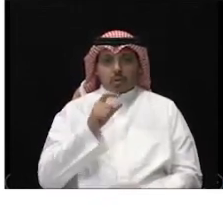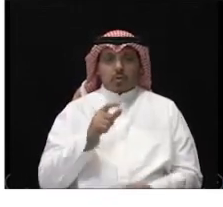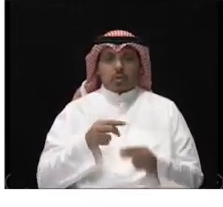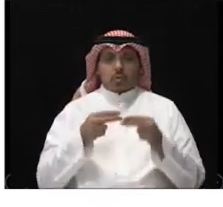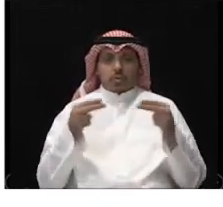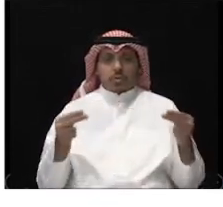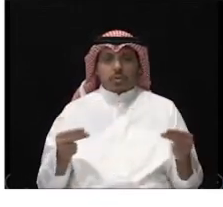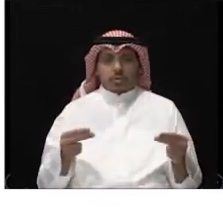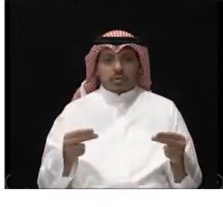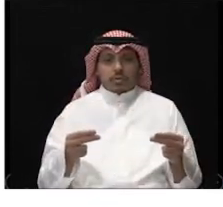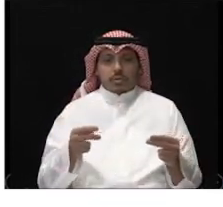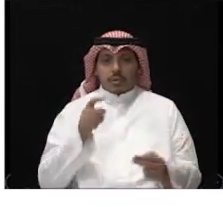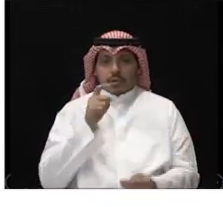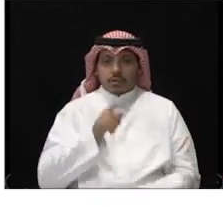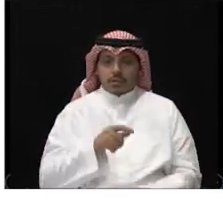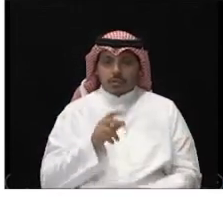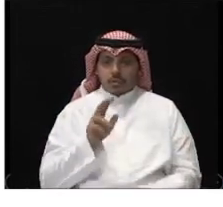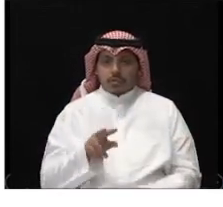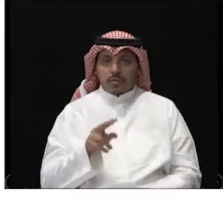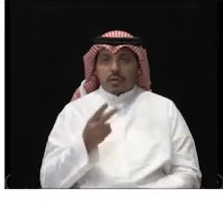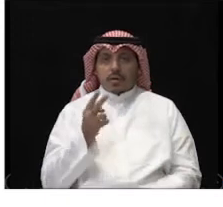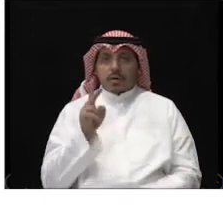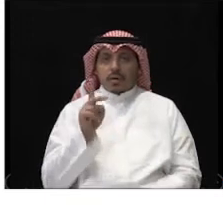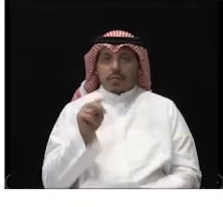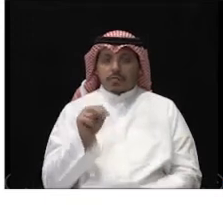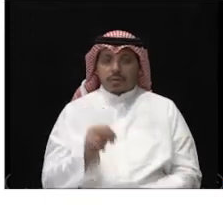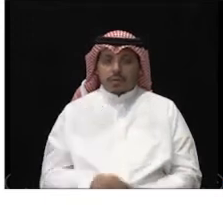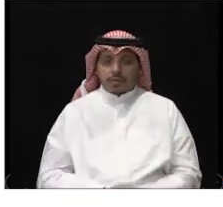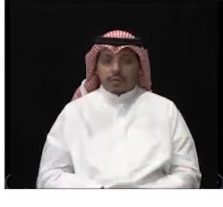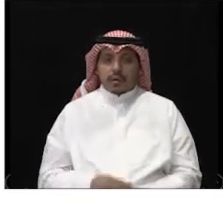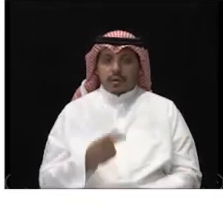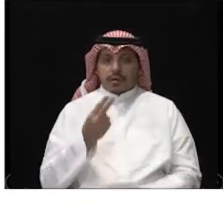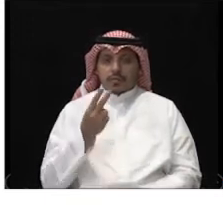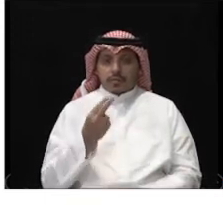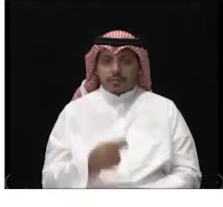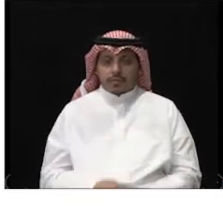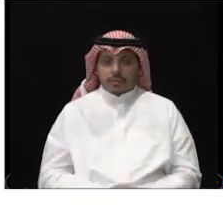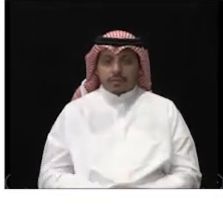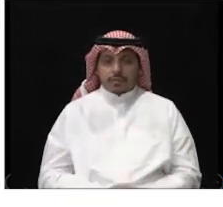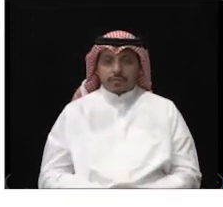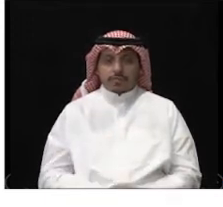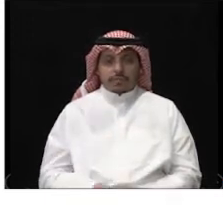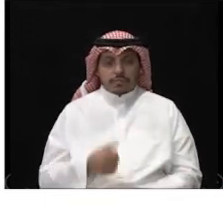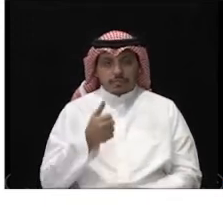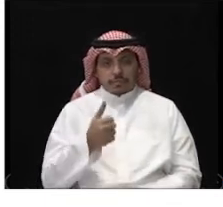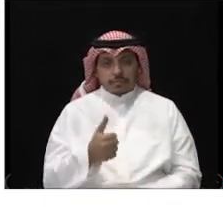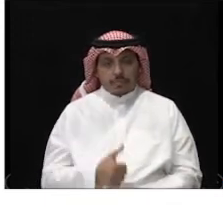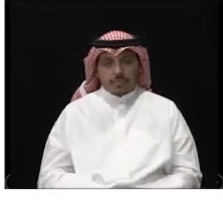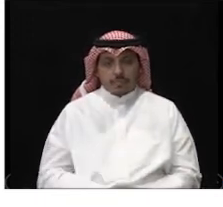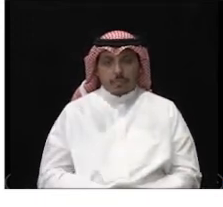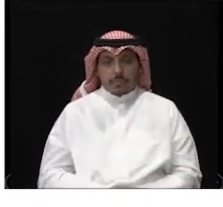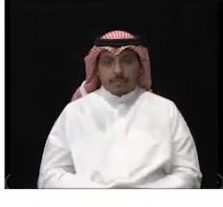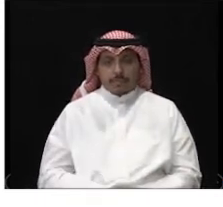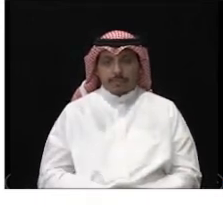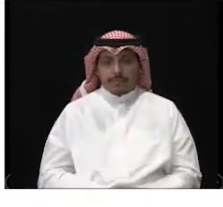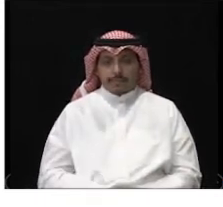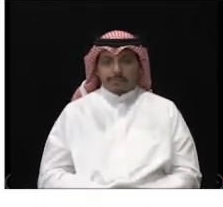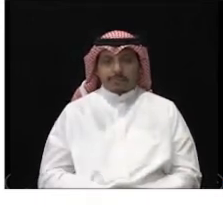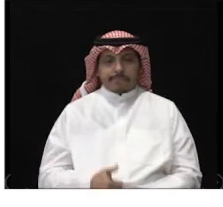يكون حرفين، لابد أن يكون حرفين، أحسنتم يا أبطال، رائعون